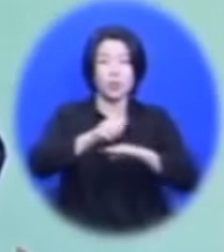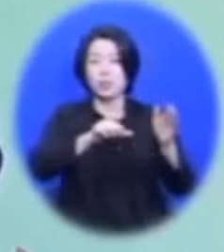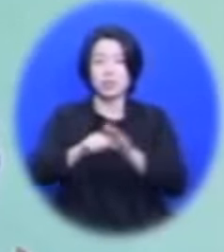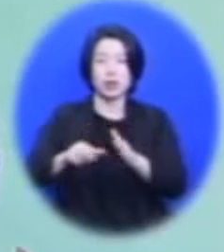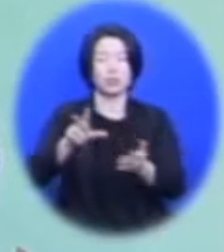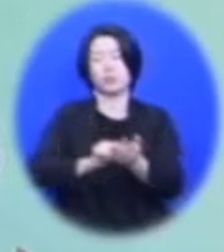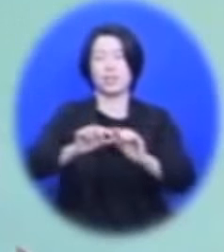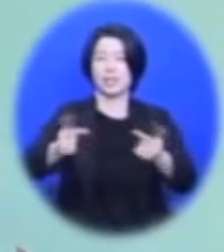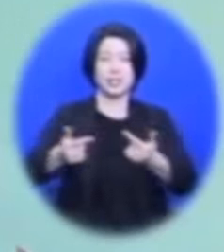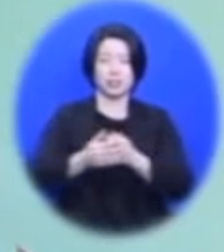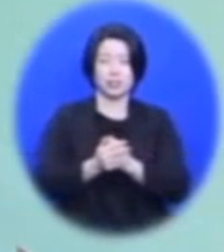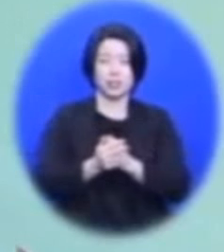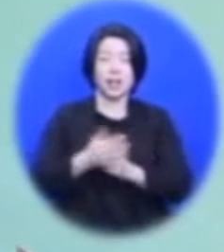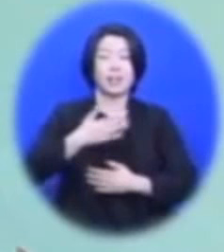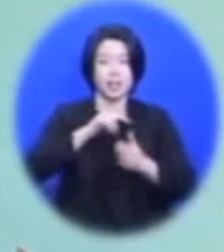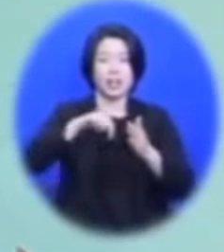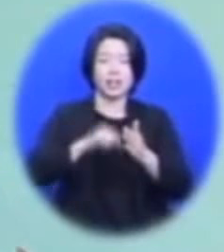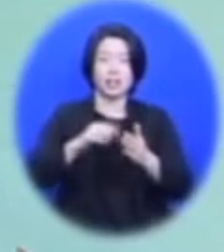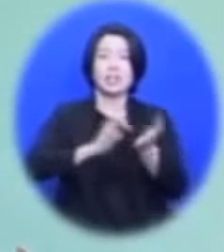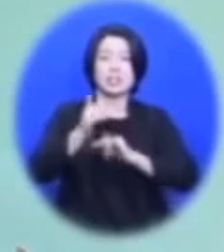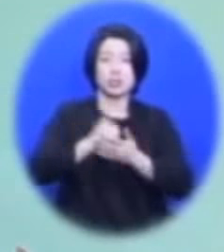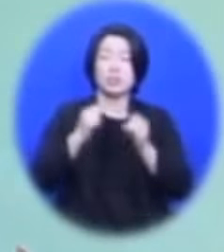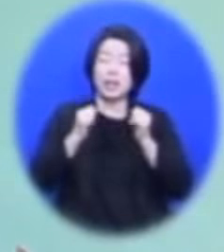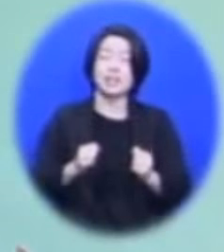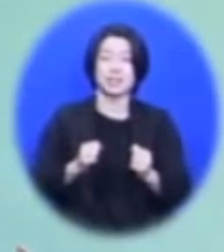문제가 아닙니다. 내 안에 예수님이 계시다.